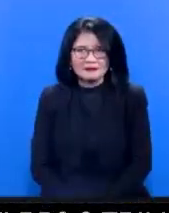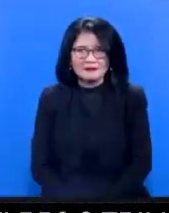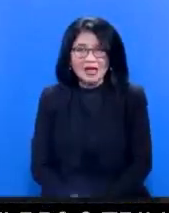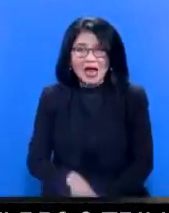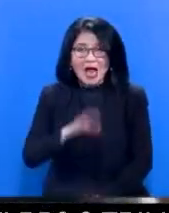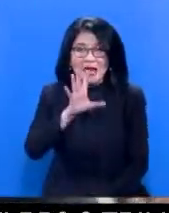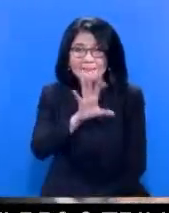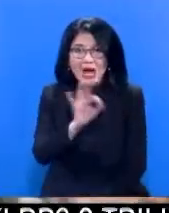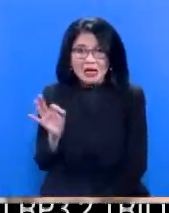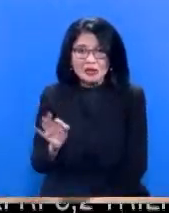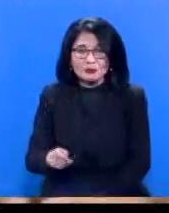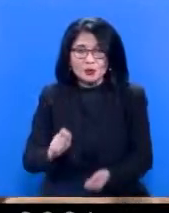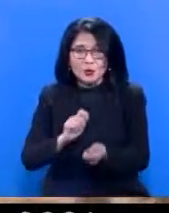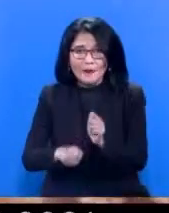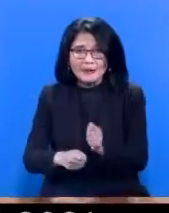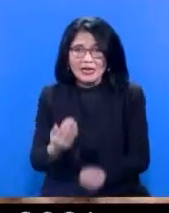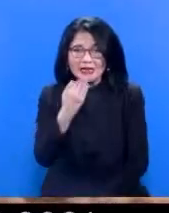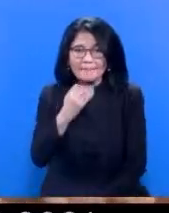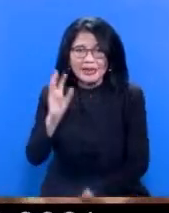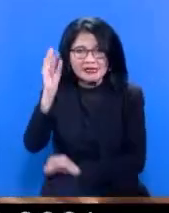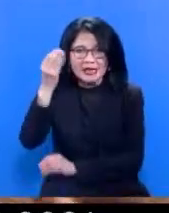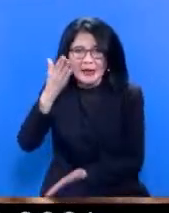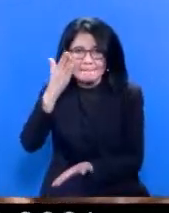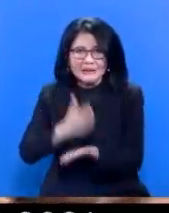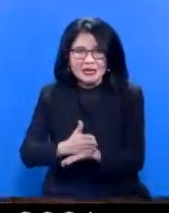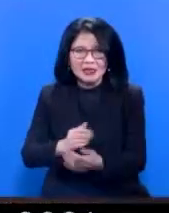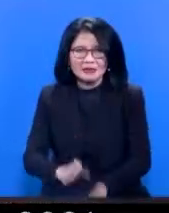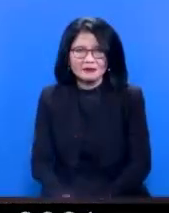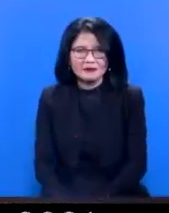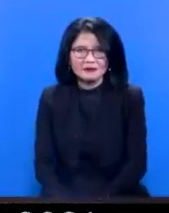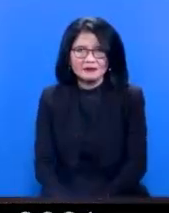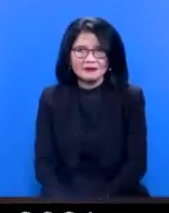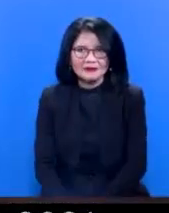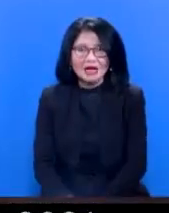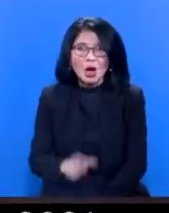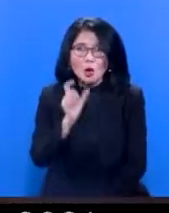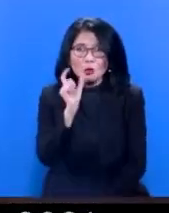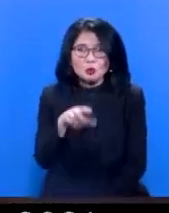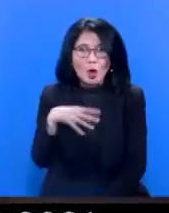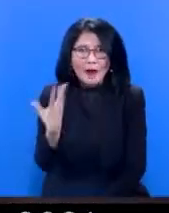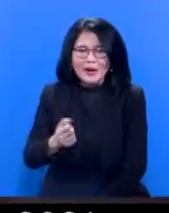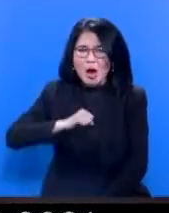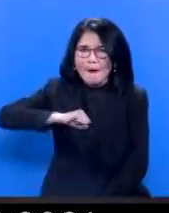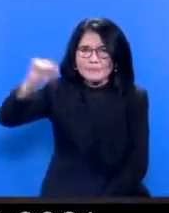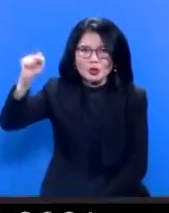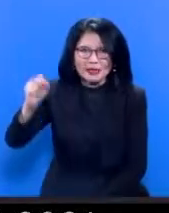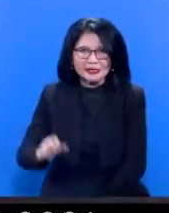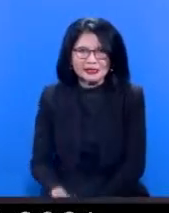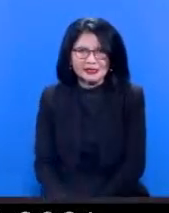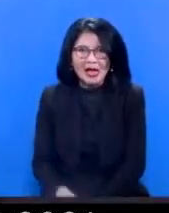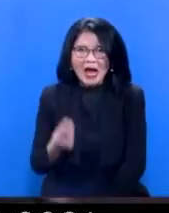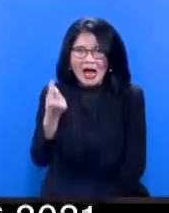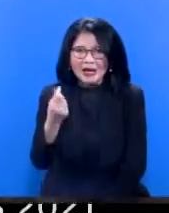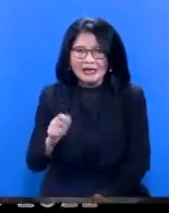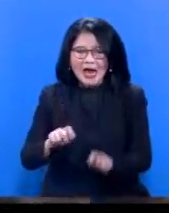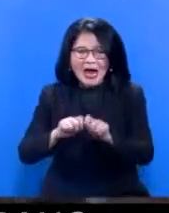5.000 produsen tahu dan tempe di DKI Jakarta mogok berproduksi. Langkah ini dilakukan sebagai bentuk protes pengusaha terhadap kenaikan